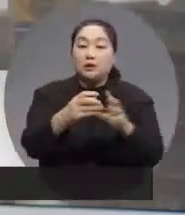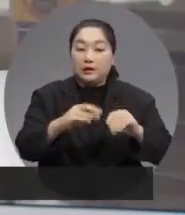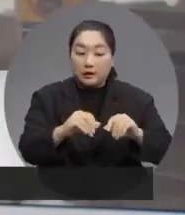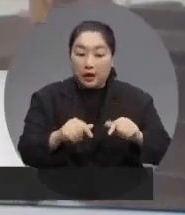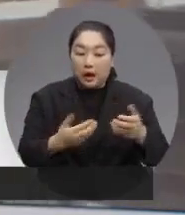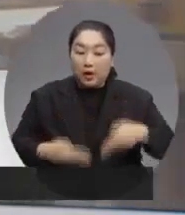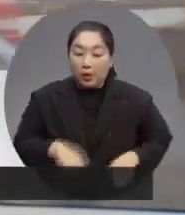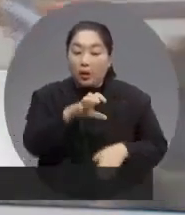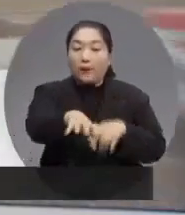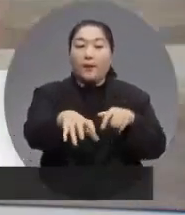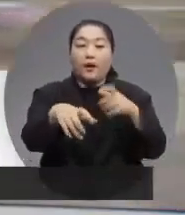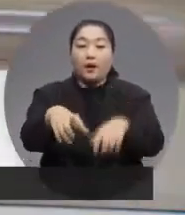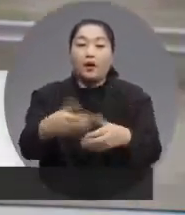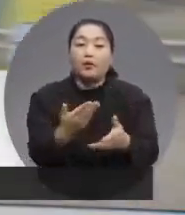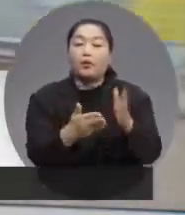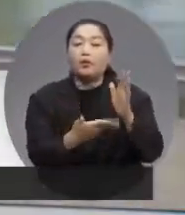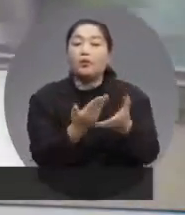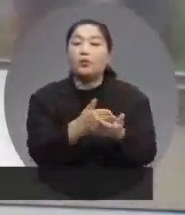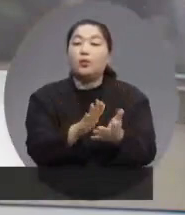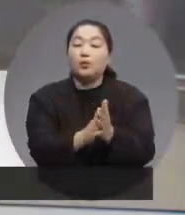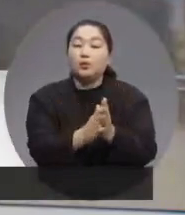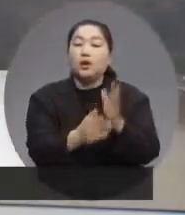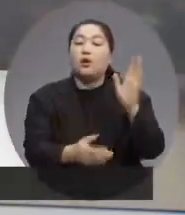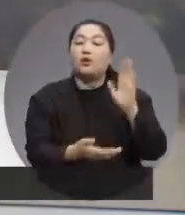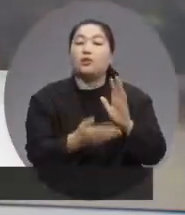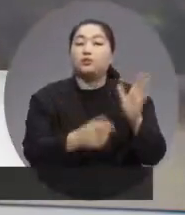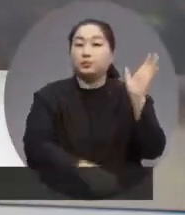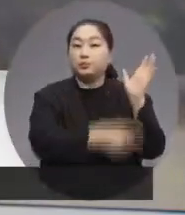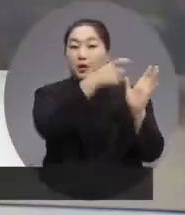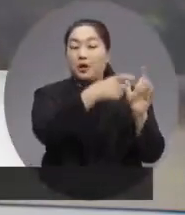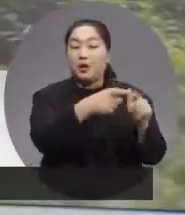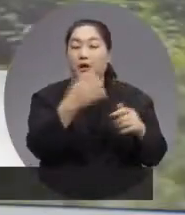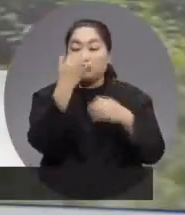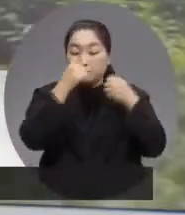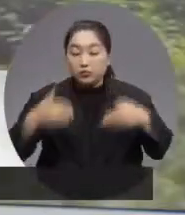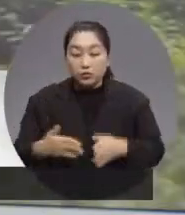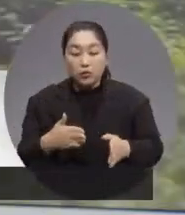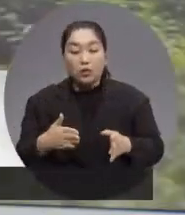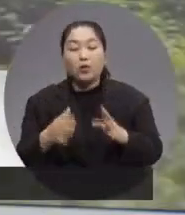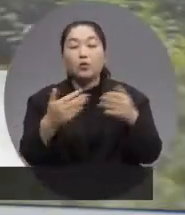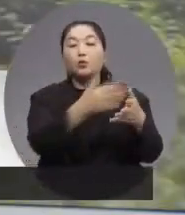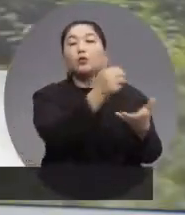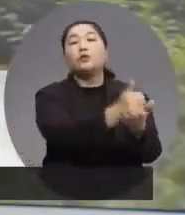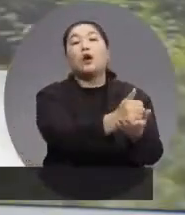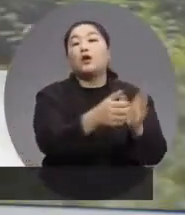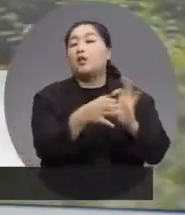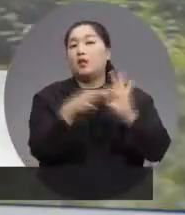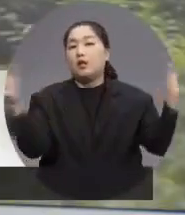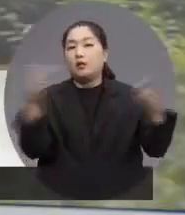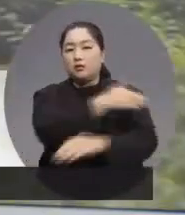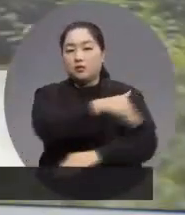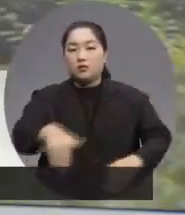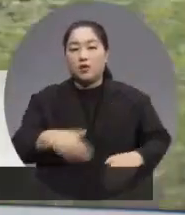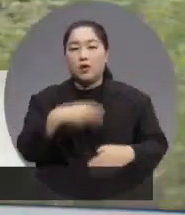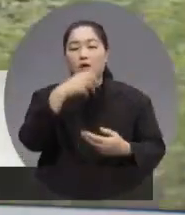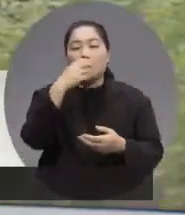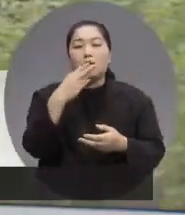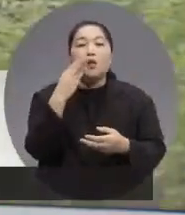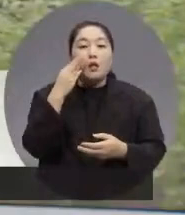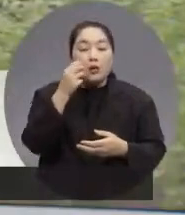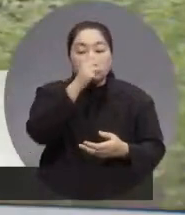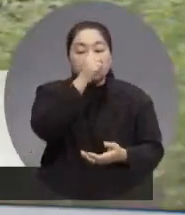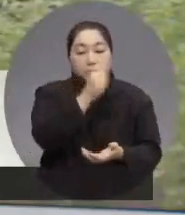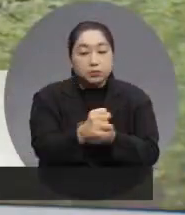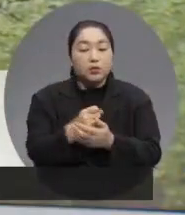도로를 정비하는 공사를 발주했습니다. 충청북도는 김지사와 아무런 관련이 없고 또 정상적인